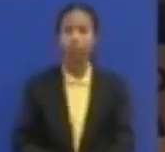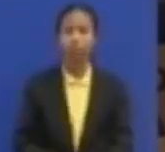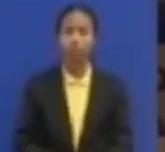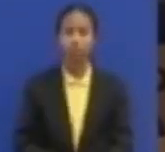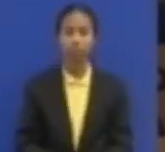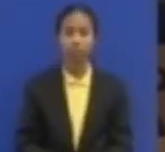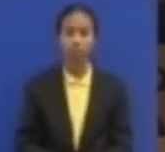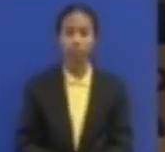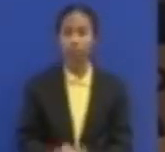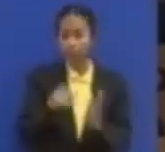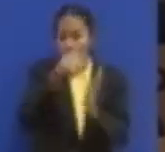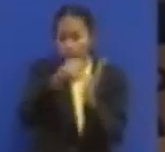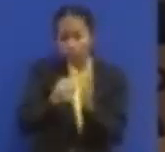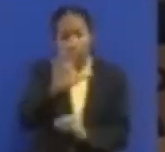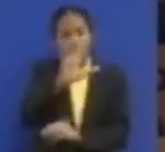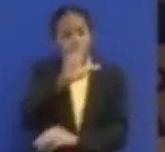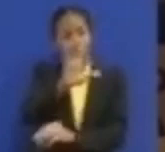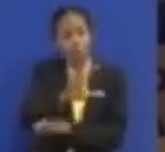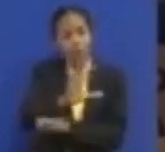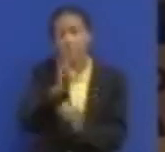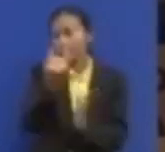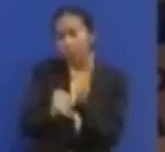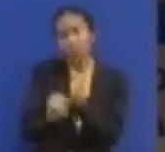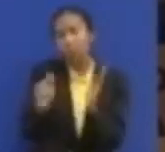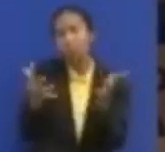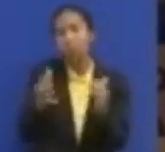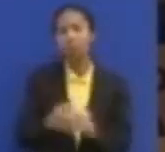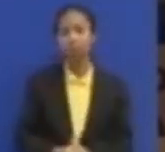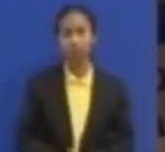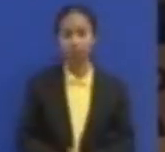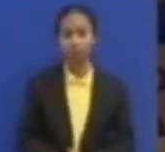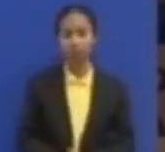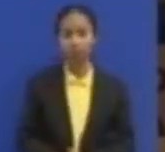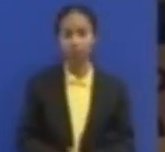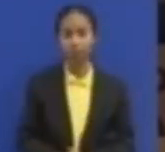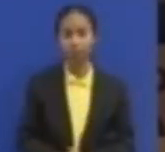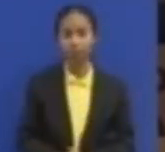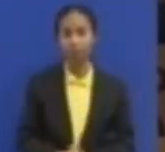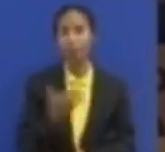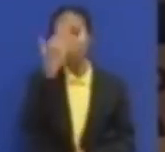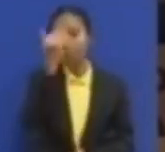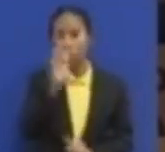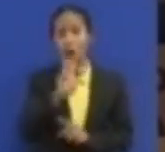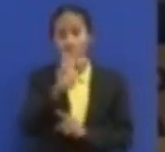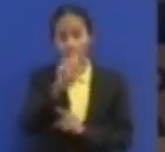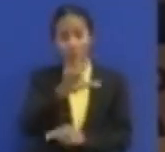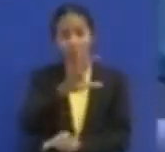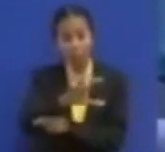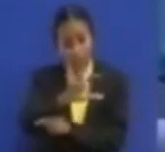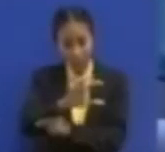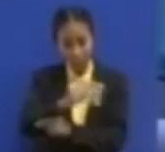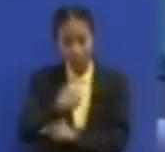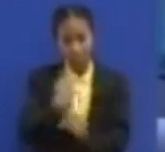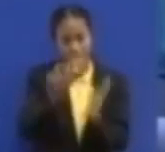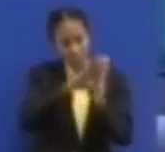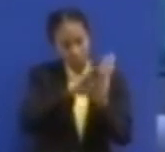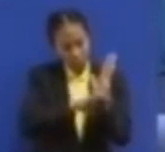ไม่ผิดข้อบังคับครับถูกทั้งหมดแล้วคือข้อบังคับเขียนไว้ยังไงเราก็ปฏิบัติต